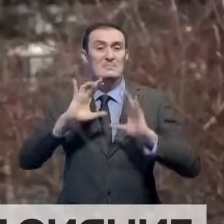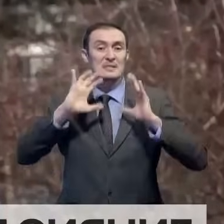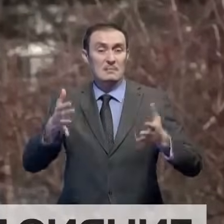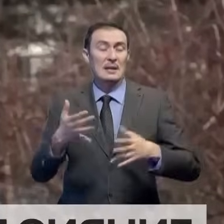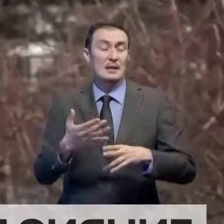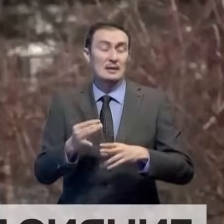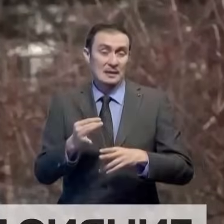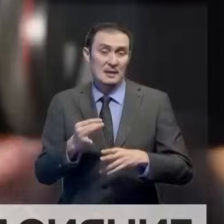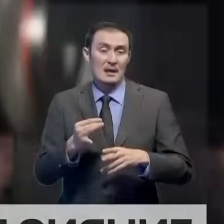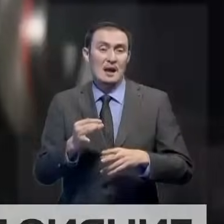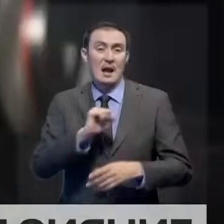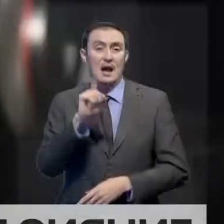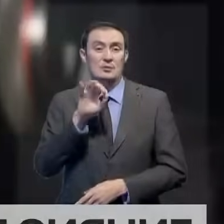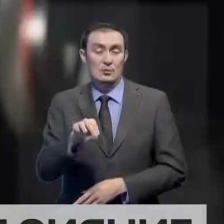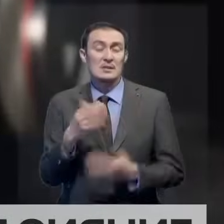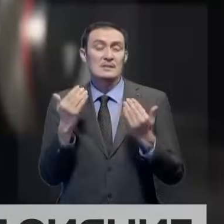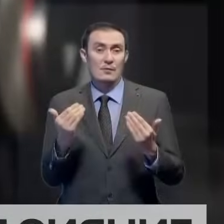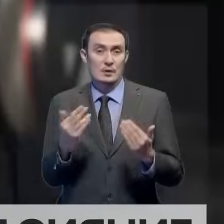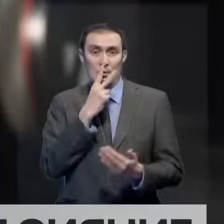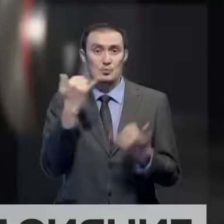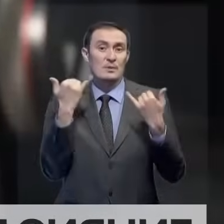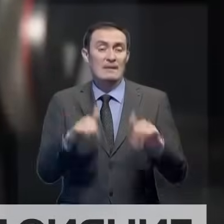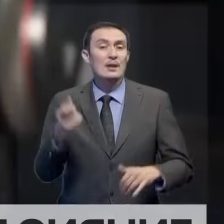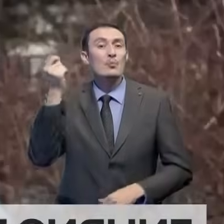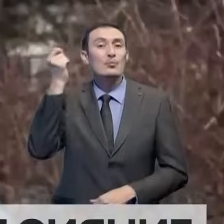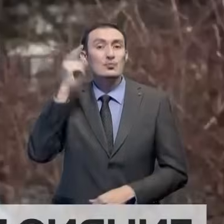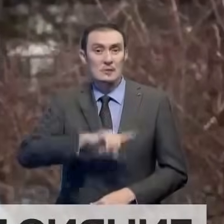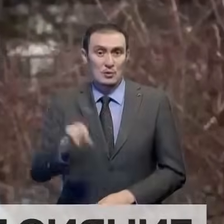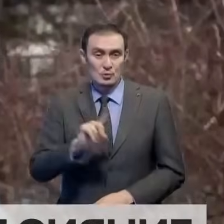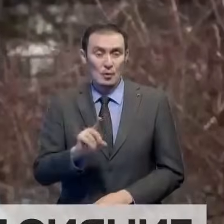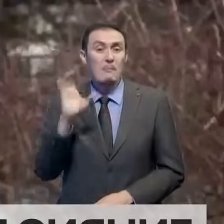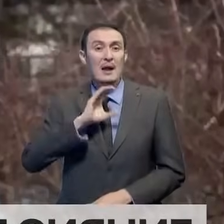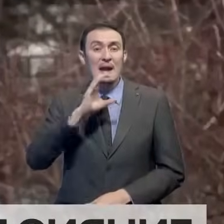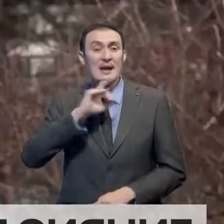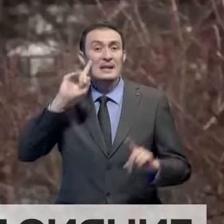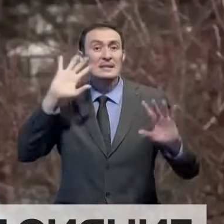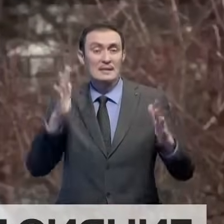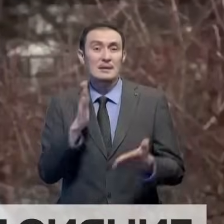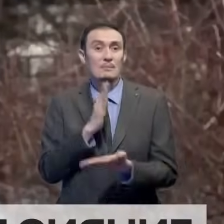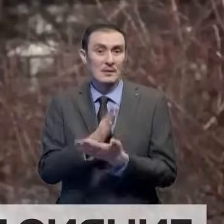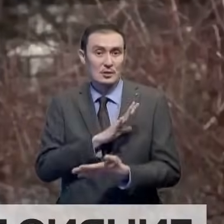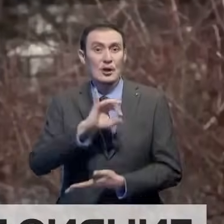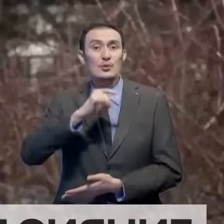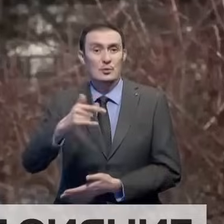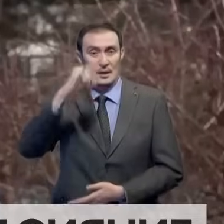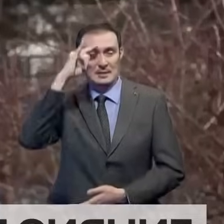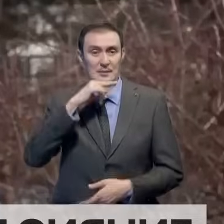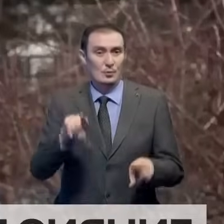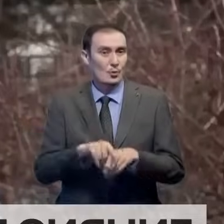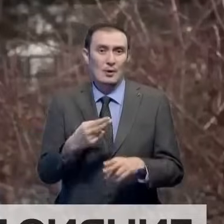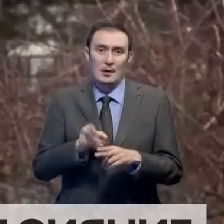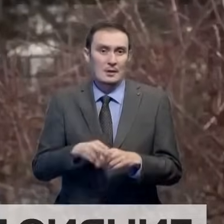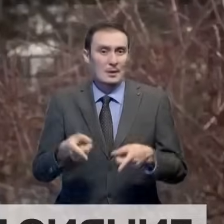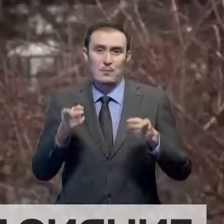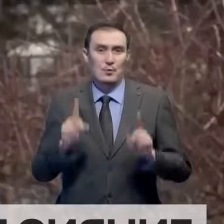мы дышим, и с азотом. Сегодня я с удивлением узнал, что полярное сияние наблюдалось и на юге Казахстана, но это уже